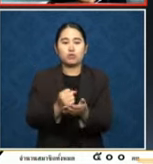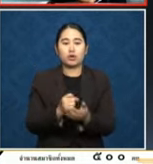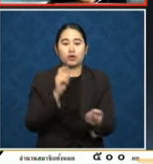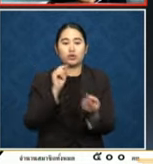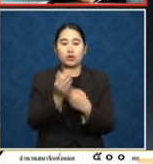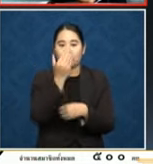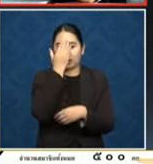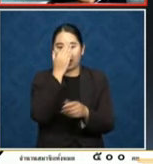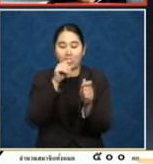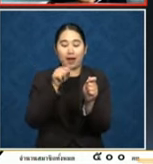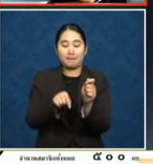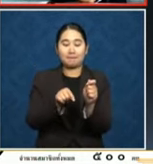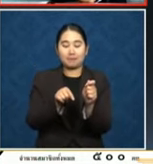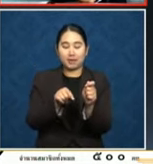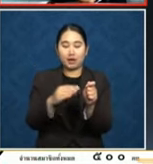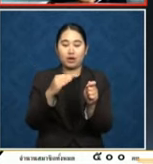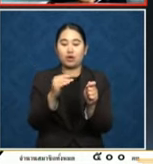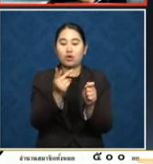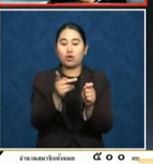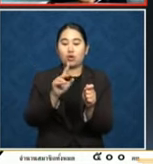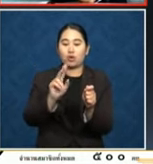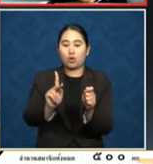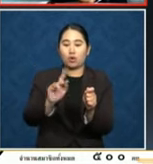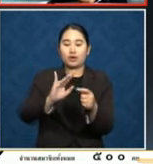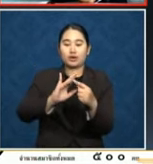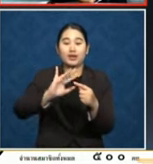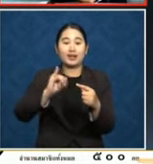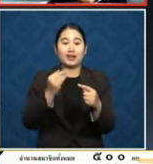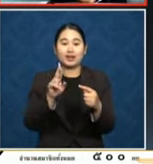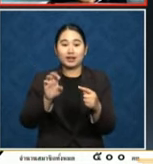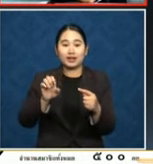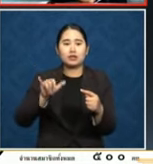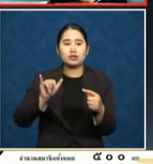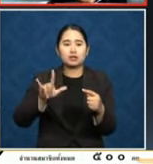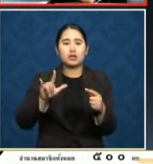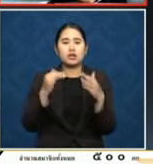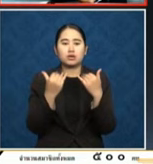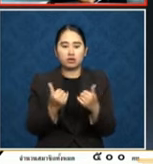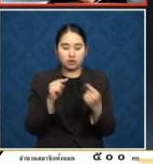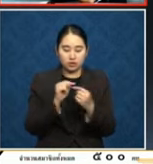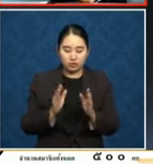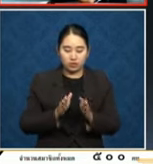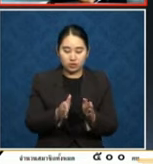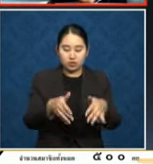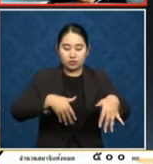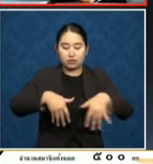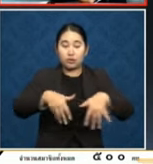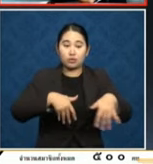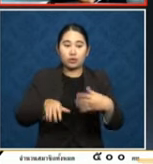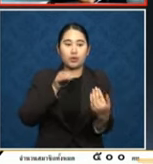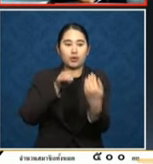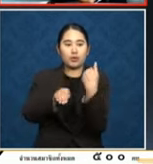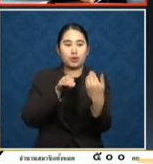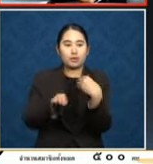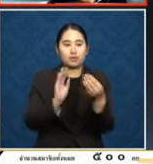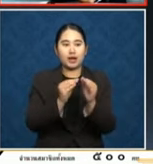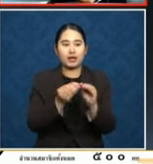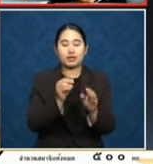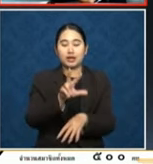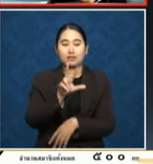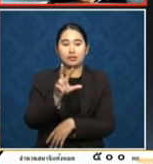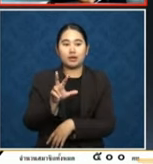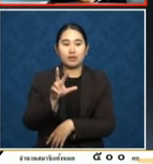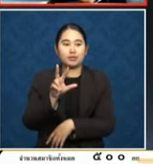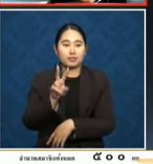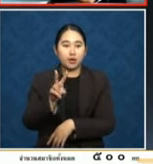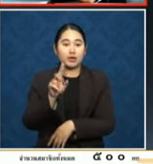าอำเภอโคกเจริญนะครับเพราะว่าตอนนี้นะครับชาวราษฎรในอำเภอโคกเจริญและผู้ใช้เส้นทางทางหลวง2219นั้นนะครับ